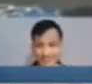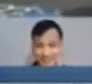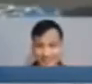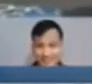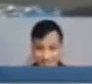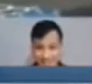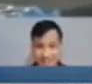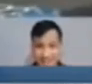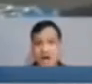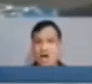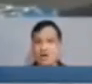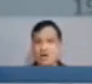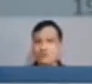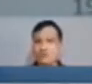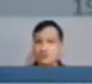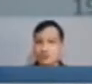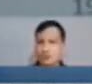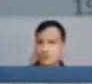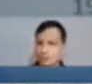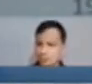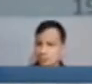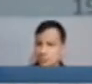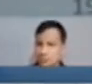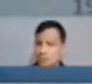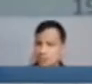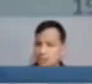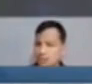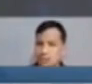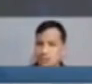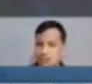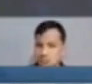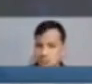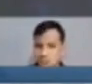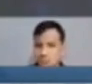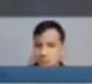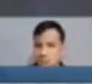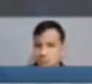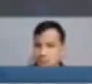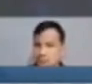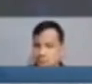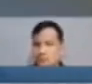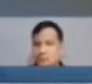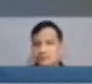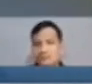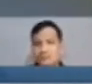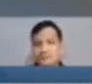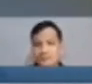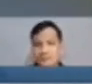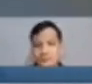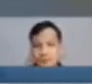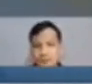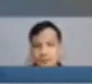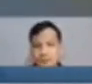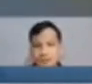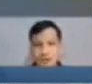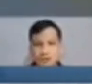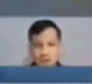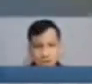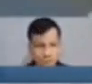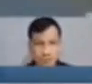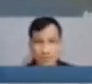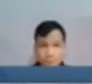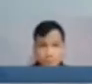at isasagawa sa pamamagitan ng online at face-to-face learning. Kailangan lamang anya ay high school graduate ang mga